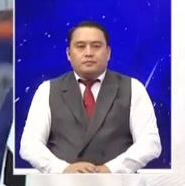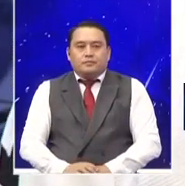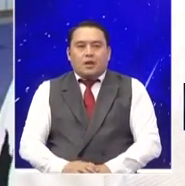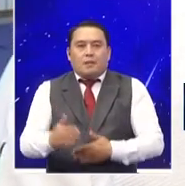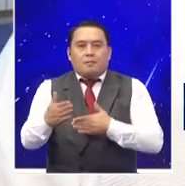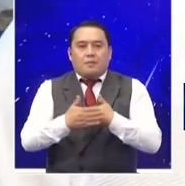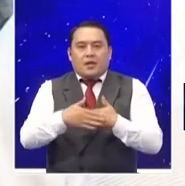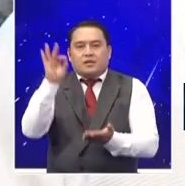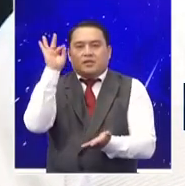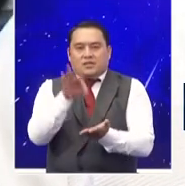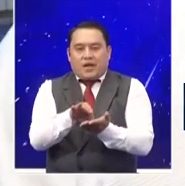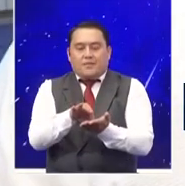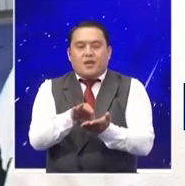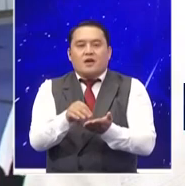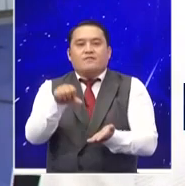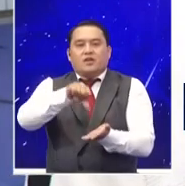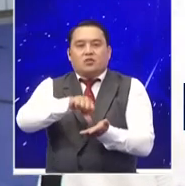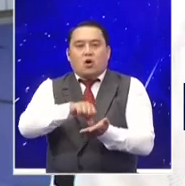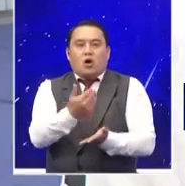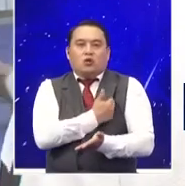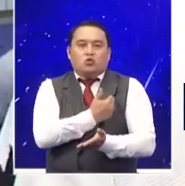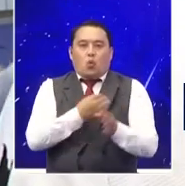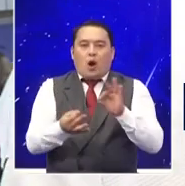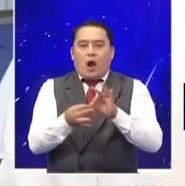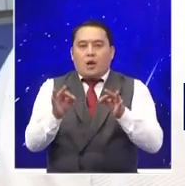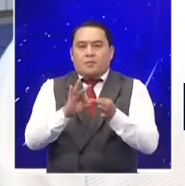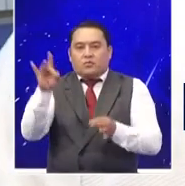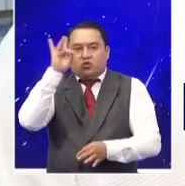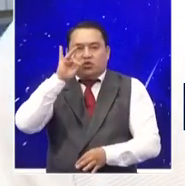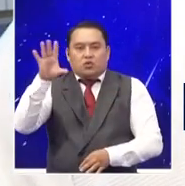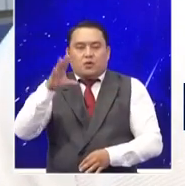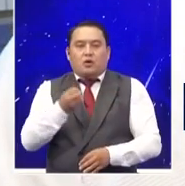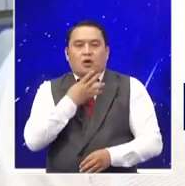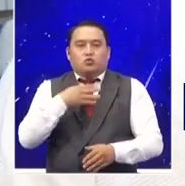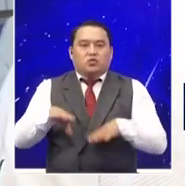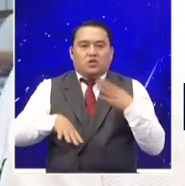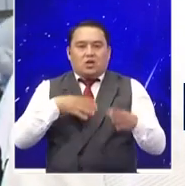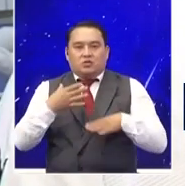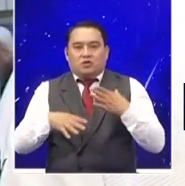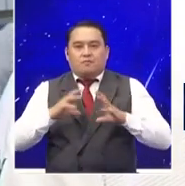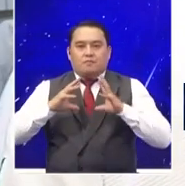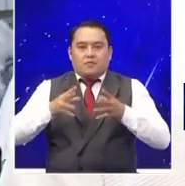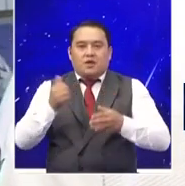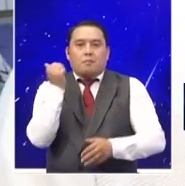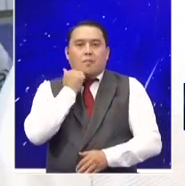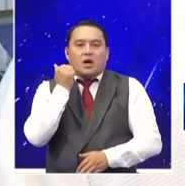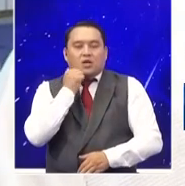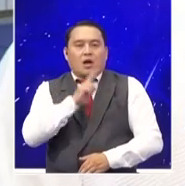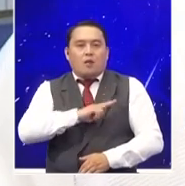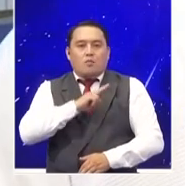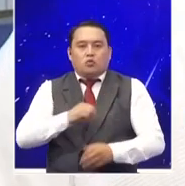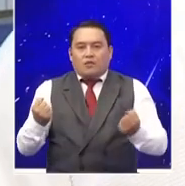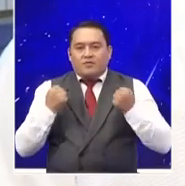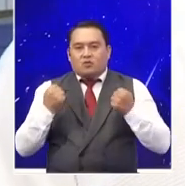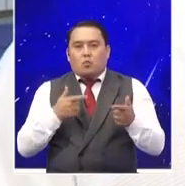Перед собой ставлю большие цели. Хочу выступить на Олимпиаде, стать чемпионом. Сейчас тренировки идут хорошо, готовлюсь к чемпионату мира в Москве. Работаем не только над